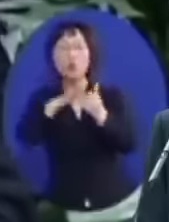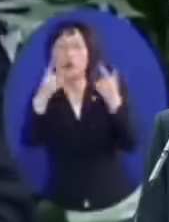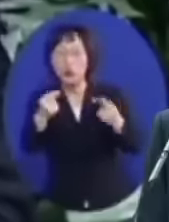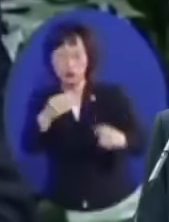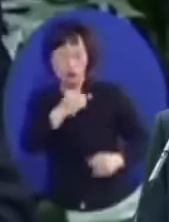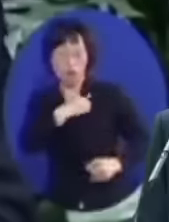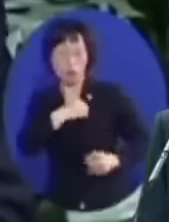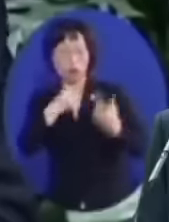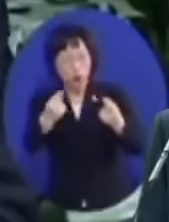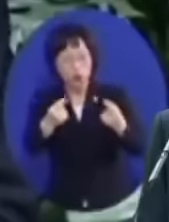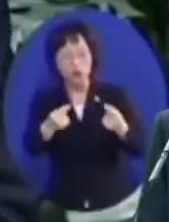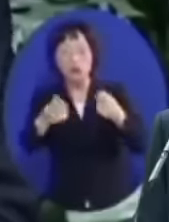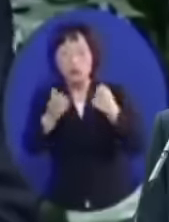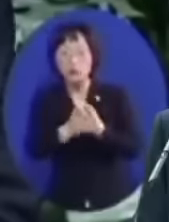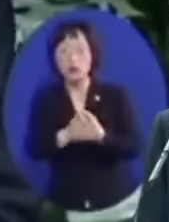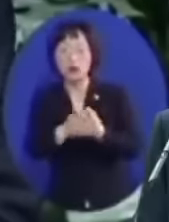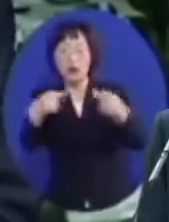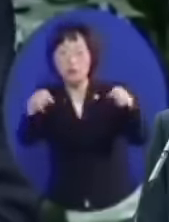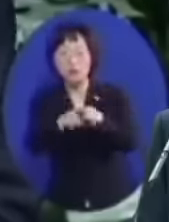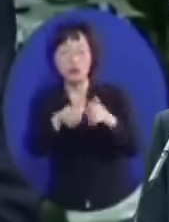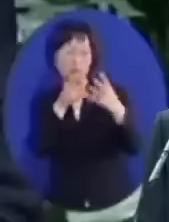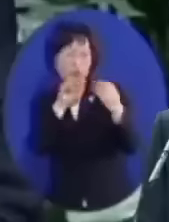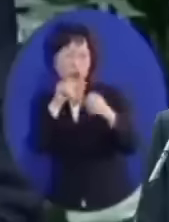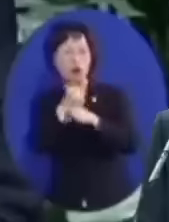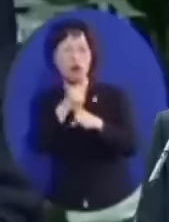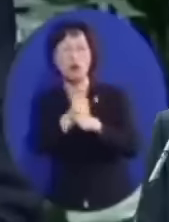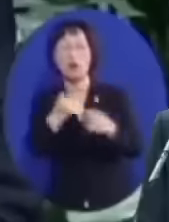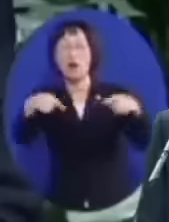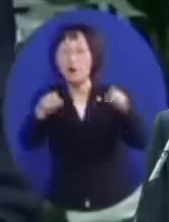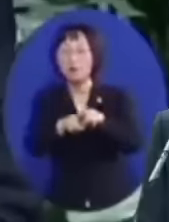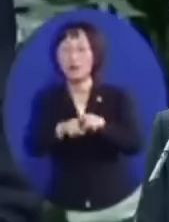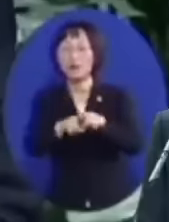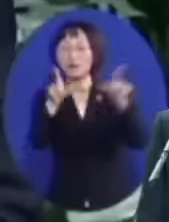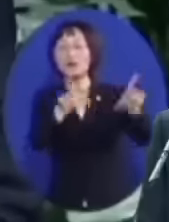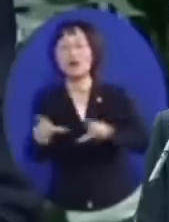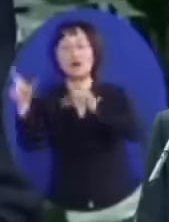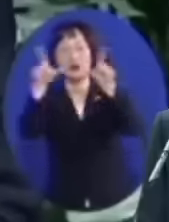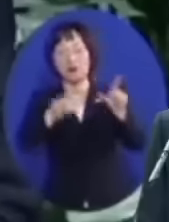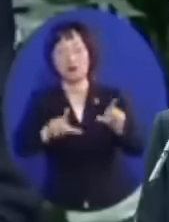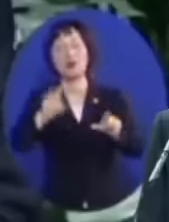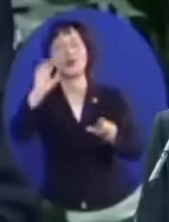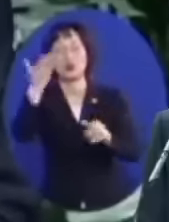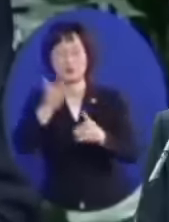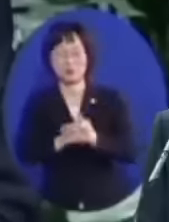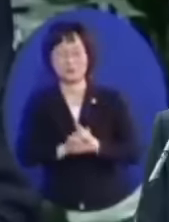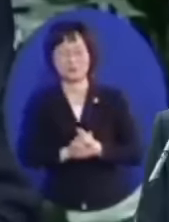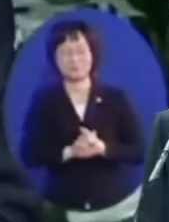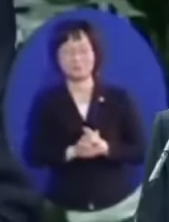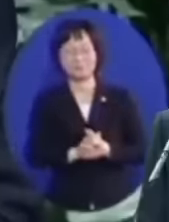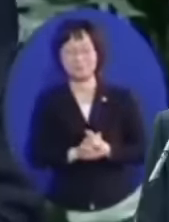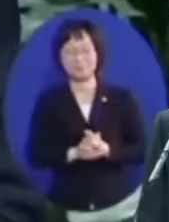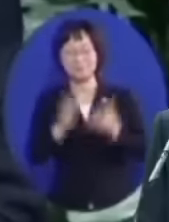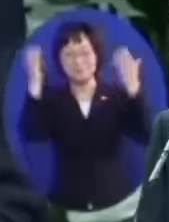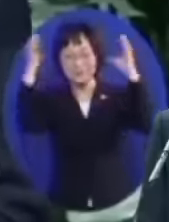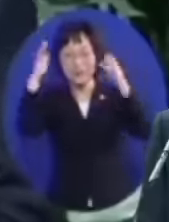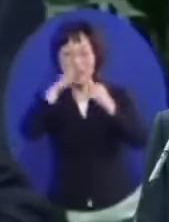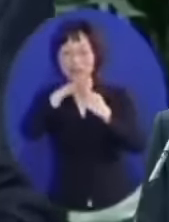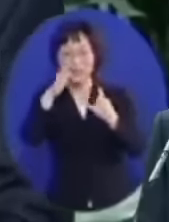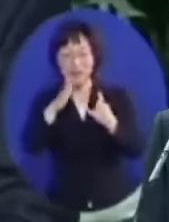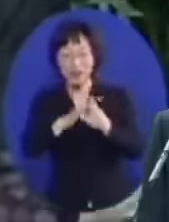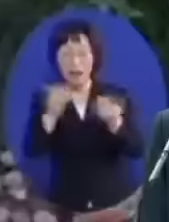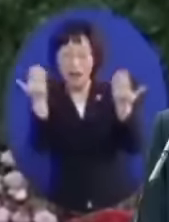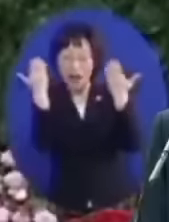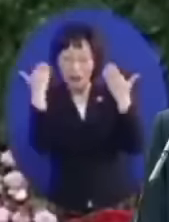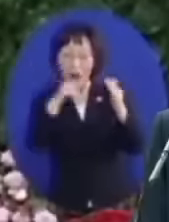멤버니까 우리와 함께 대화를 하고 함께 살아가야만 되는 것입니다. 아이가 학교에서 일어나는